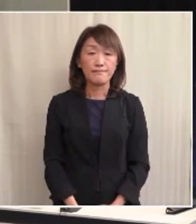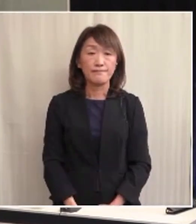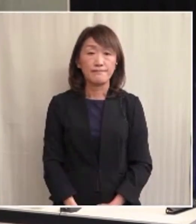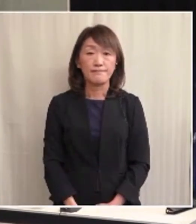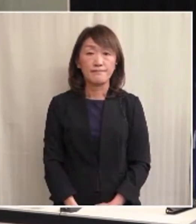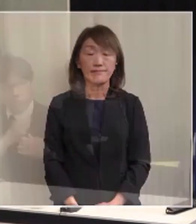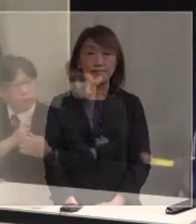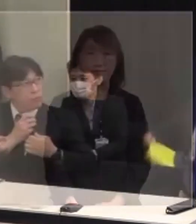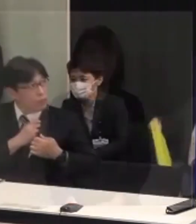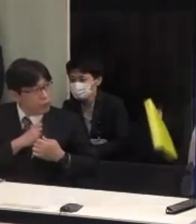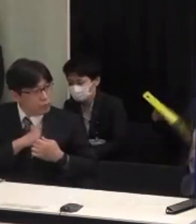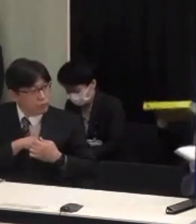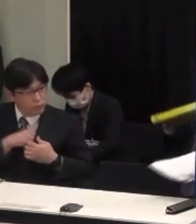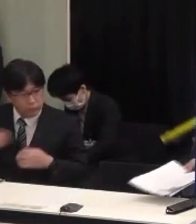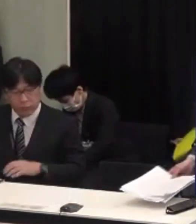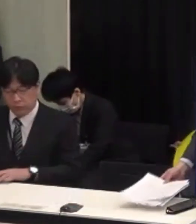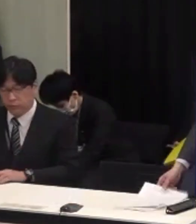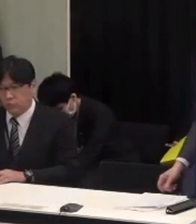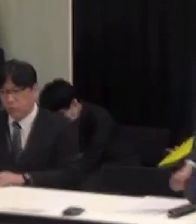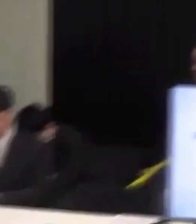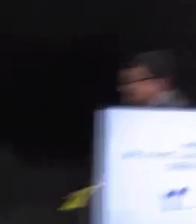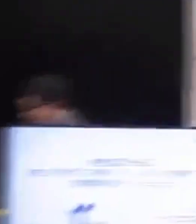って。